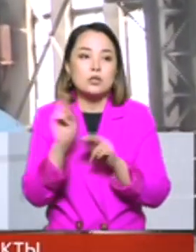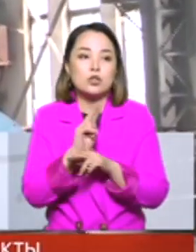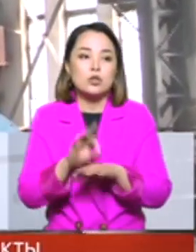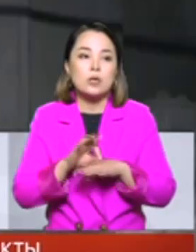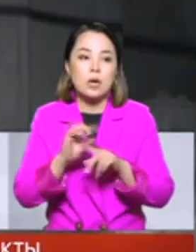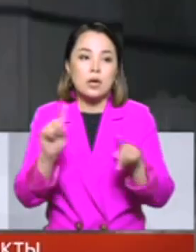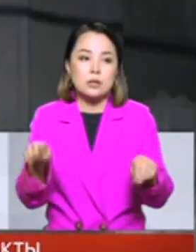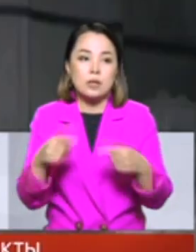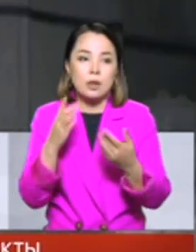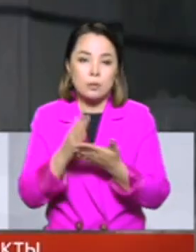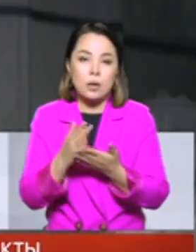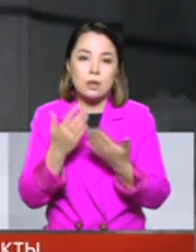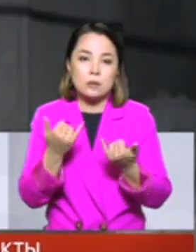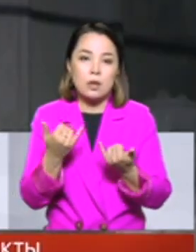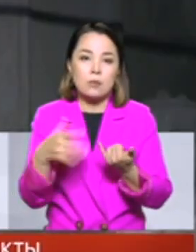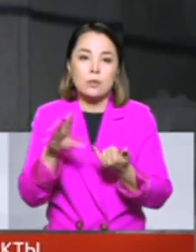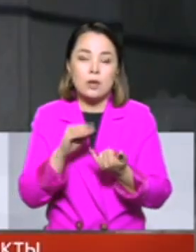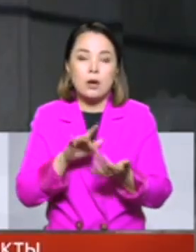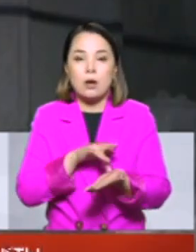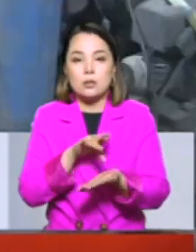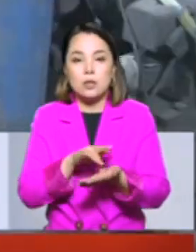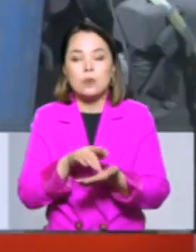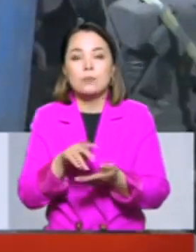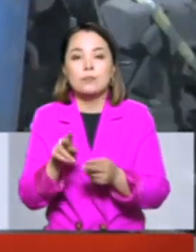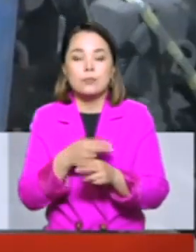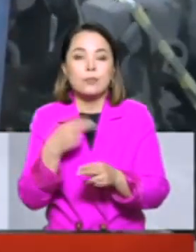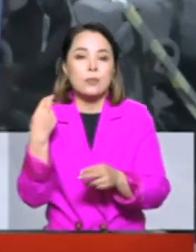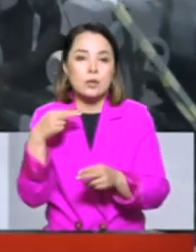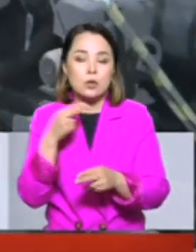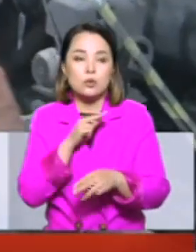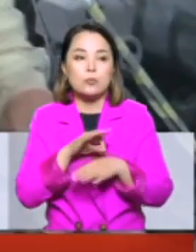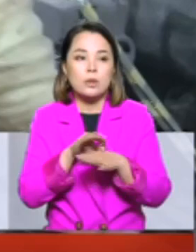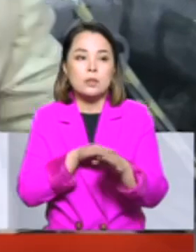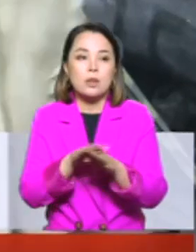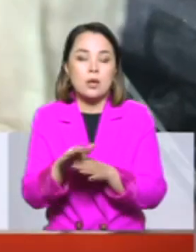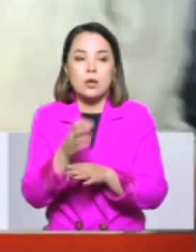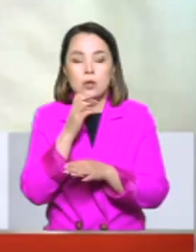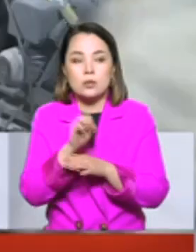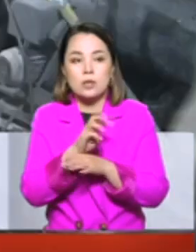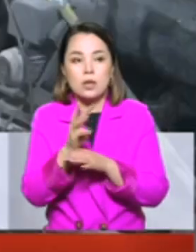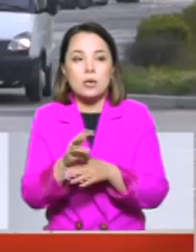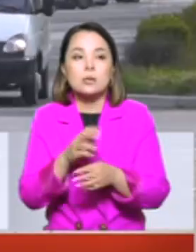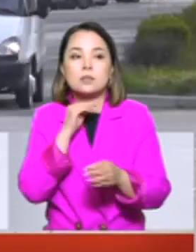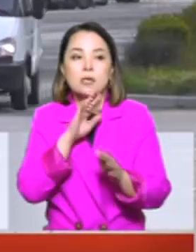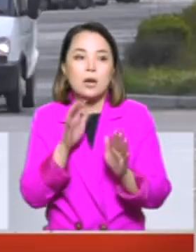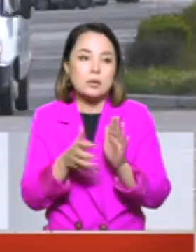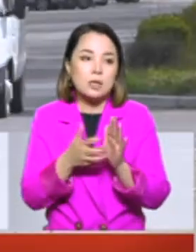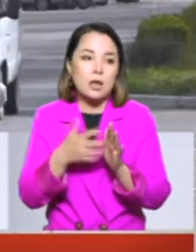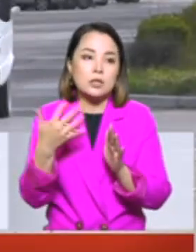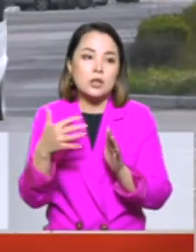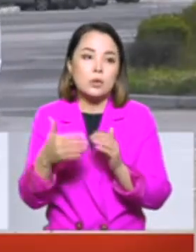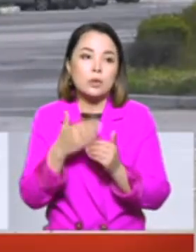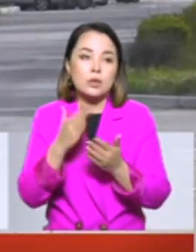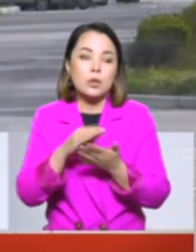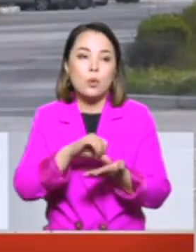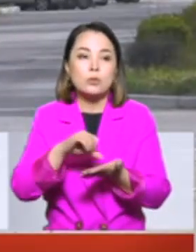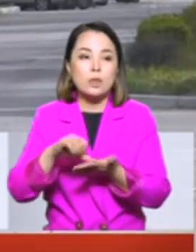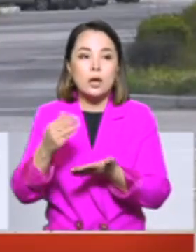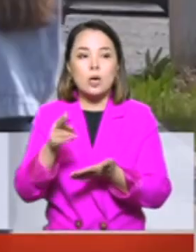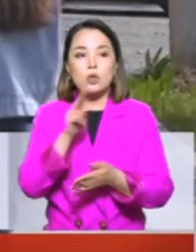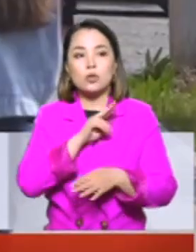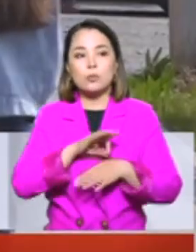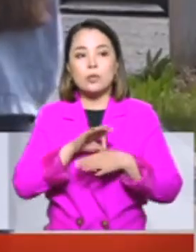жөнделіп қалыпқа келтірілген. Алайда бұл қаланы үздіксіз жылумен қамтамасыз етуге жеткіліксіз. Сондықтан 50-ден астам учаскеде